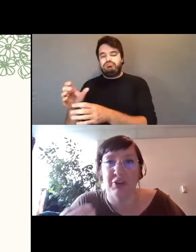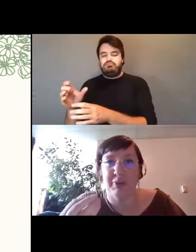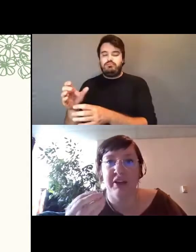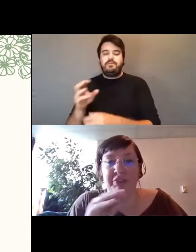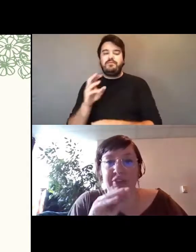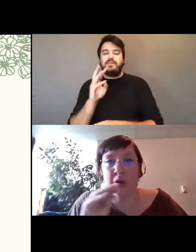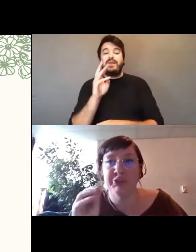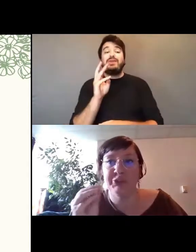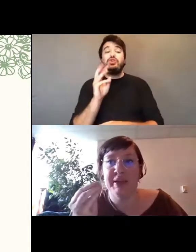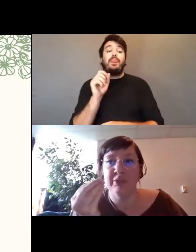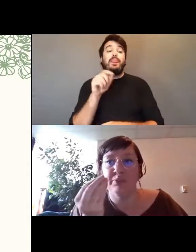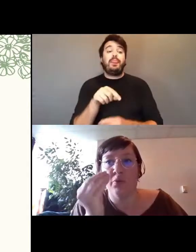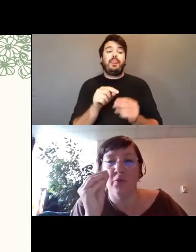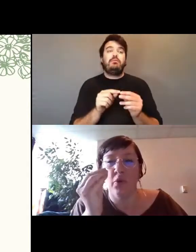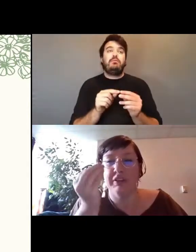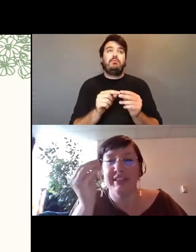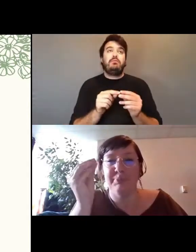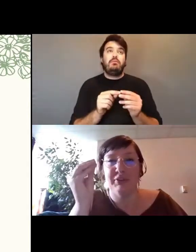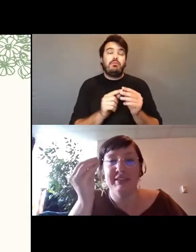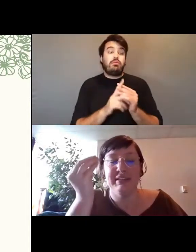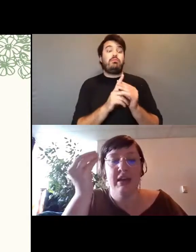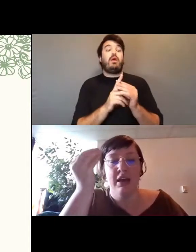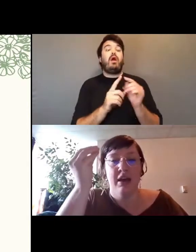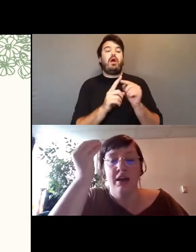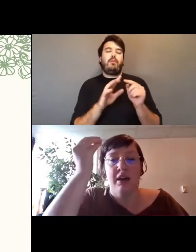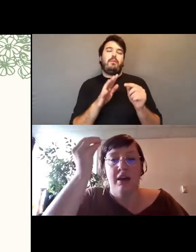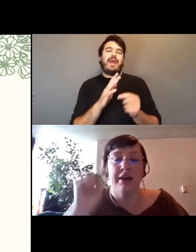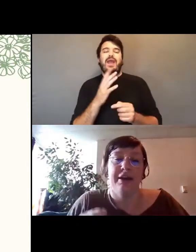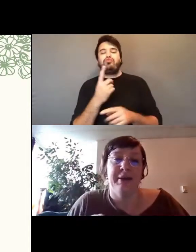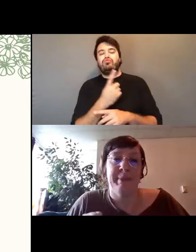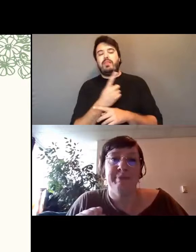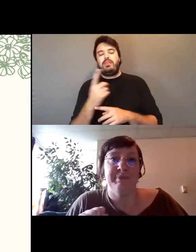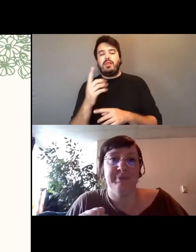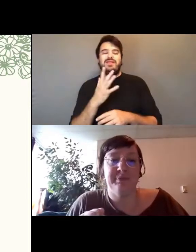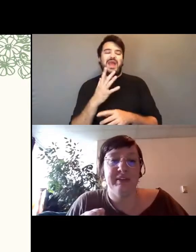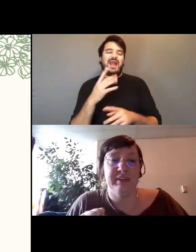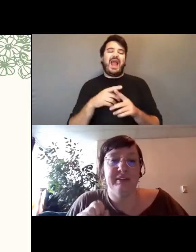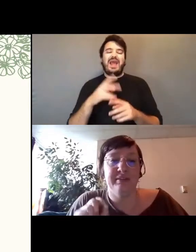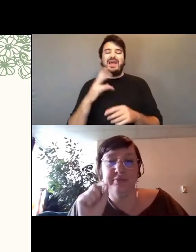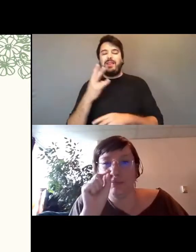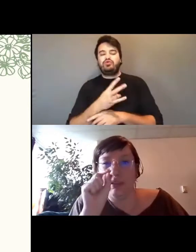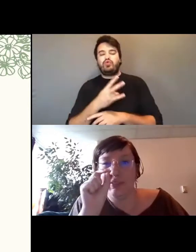Donc, ça va prendre environ une semaine pour voir des petits